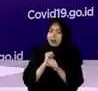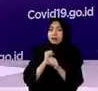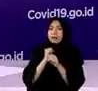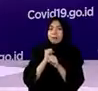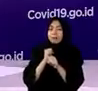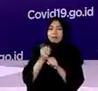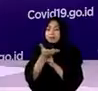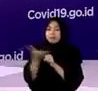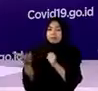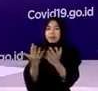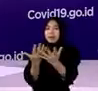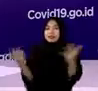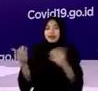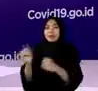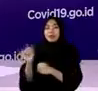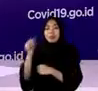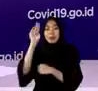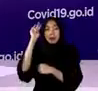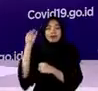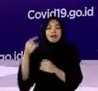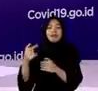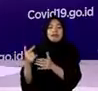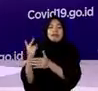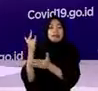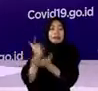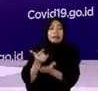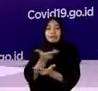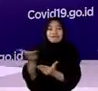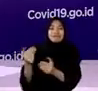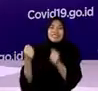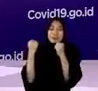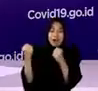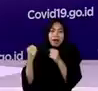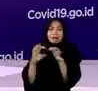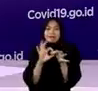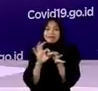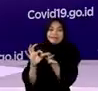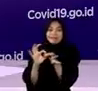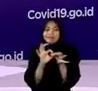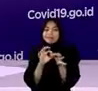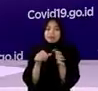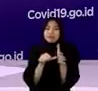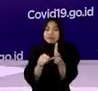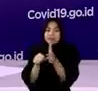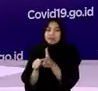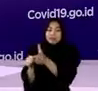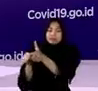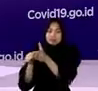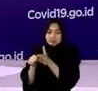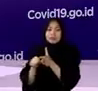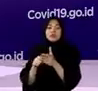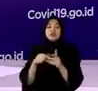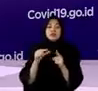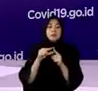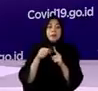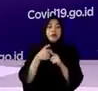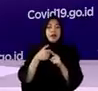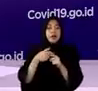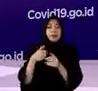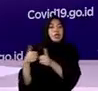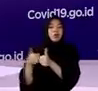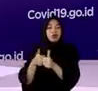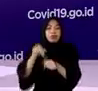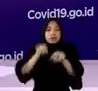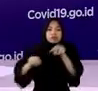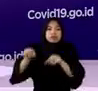dengan pemerintah dapat tetap semangat saling bahu-membahu menjalankan serta mengawasi keberlangsungan PPKM